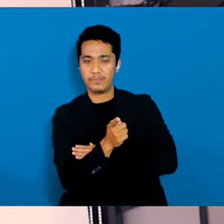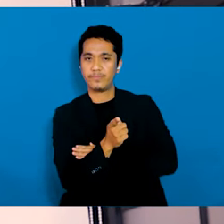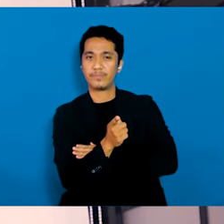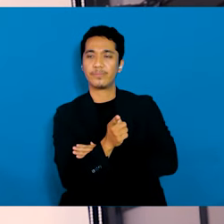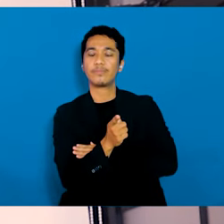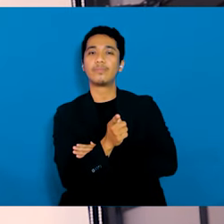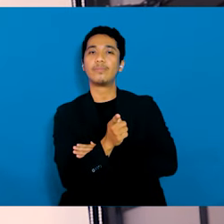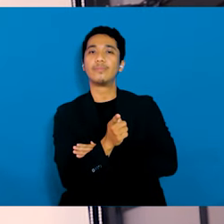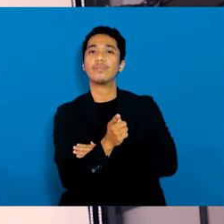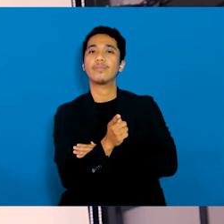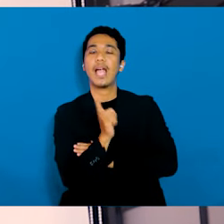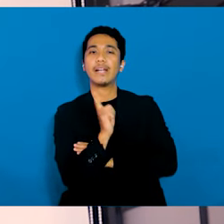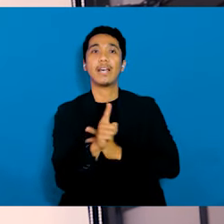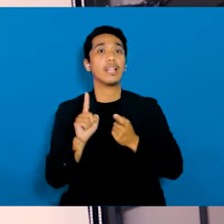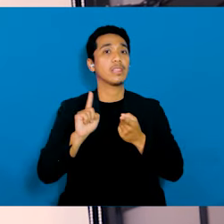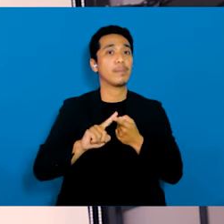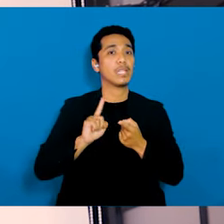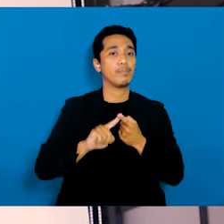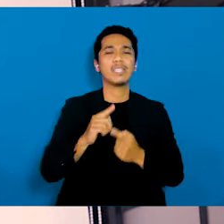menunjukkan bahwa ada